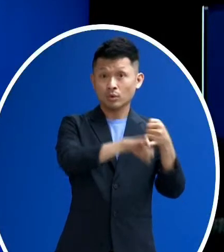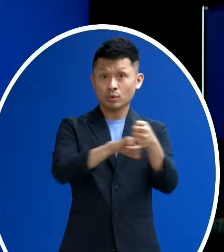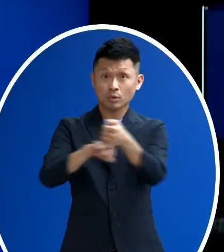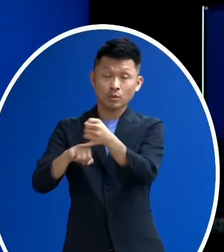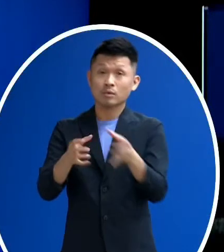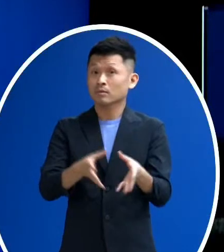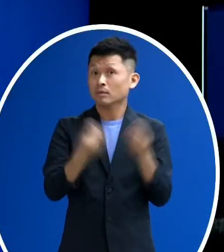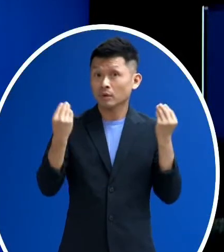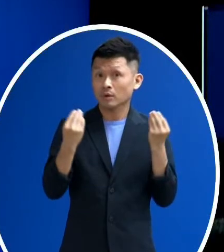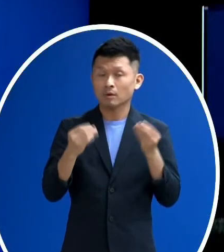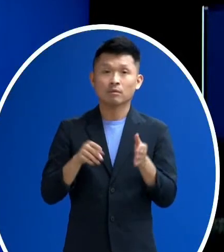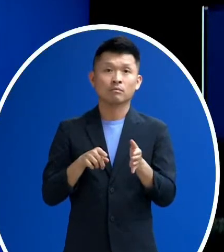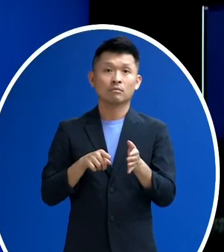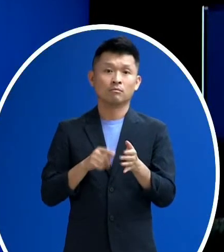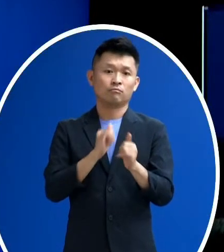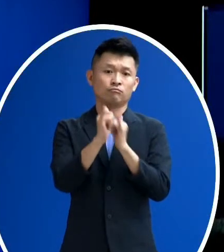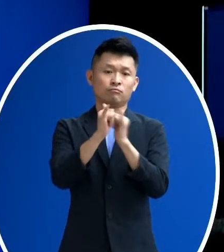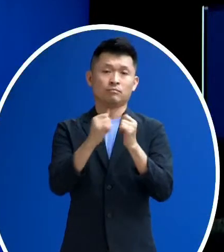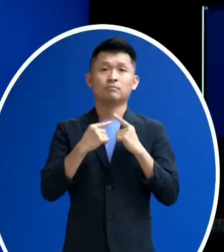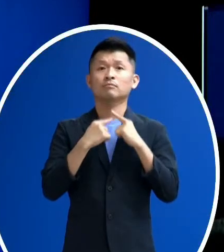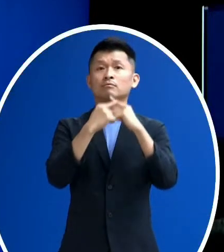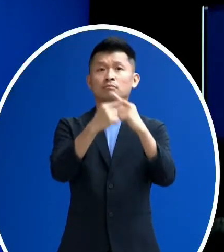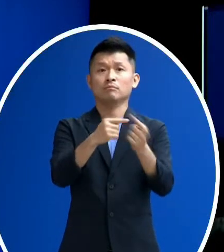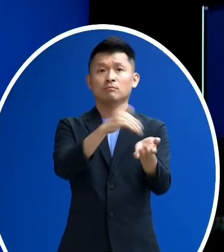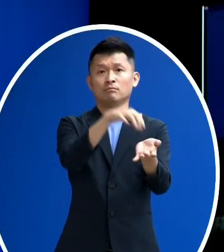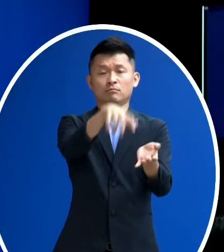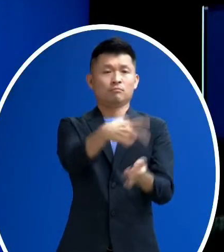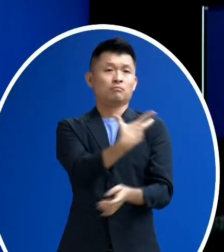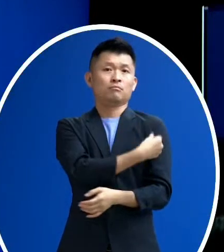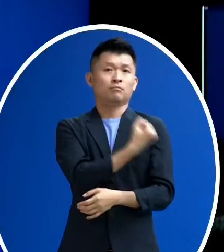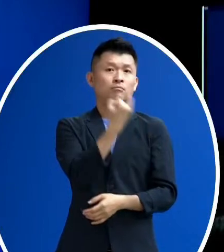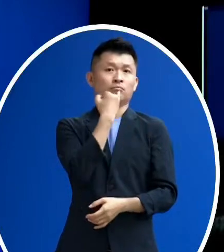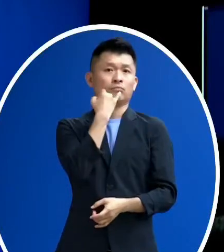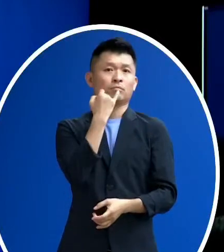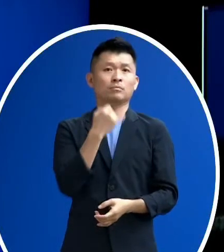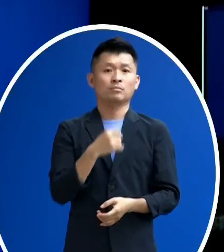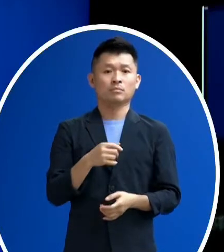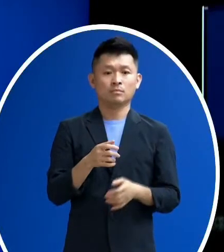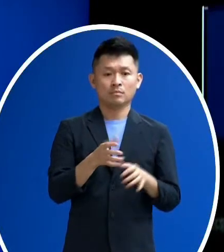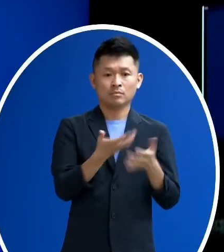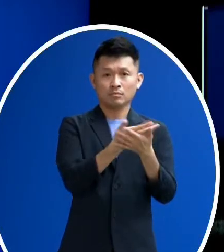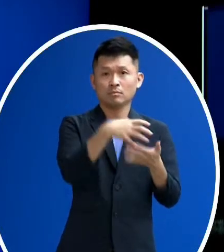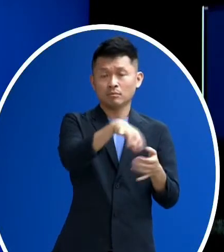其实就是直接大家就去就好，应该不会再出现在平台预约上面。谢谢。